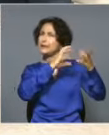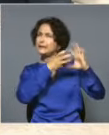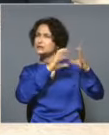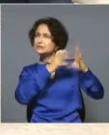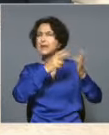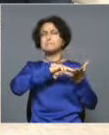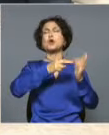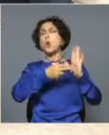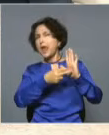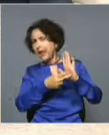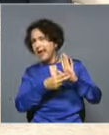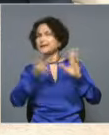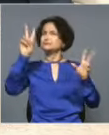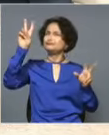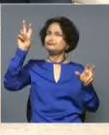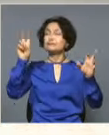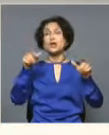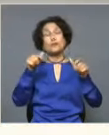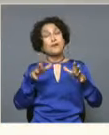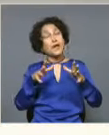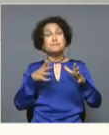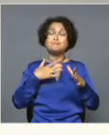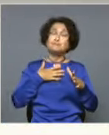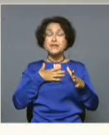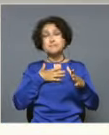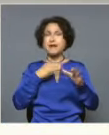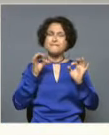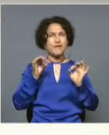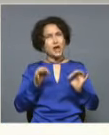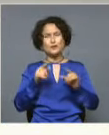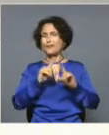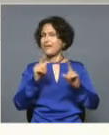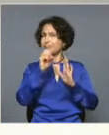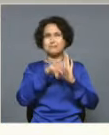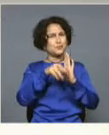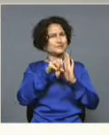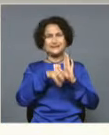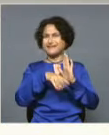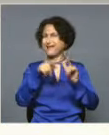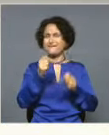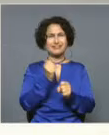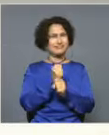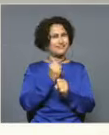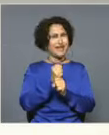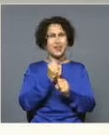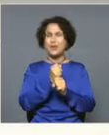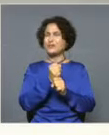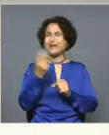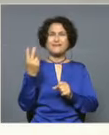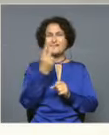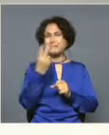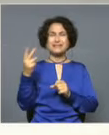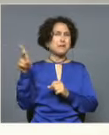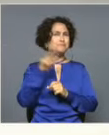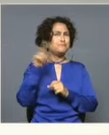цели. Голяма част от това е вярно, но това не подценява делото на светите братя и техните сподвижници.